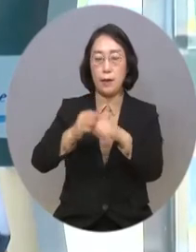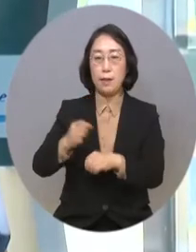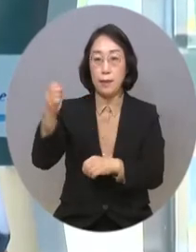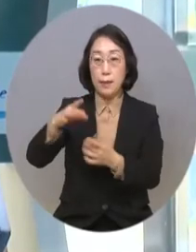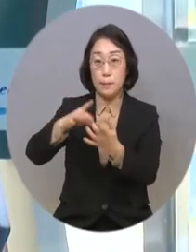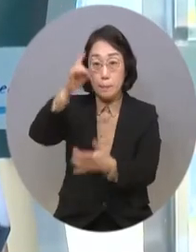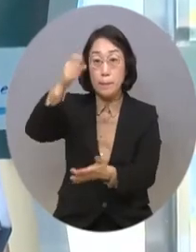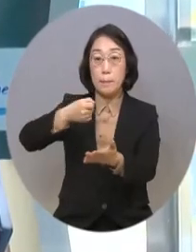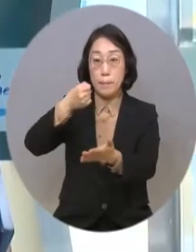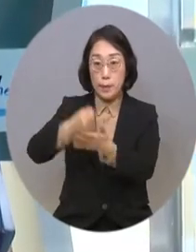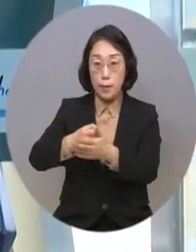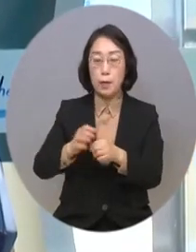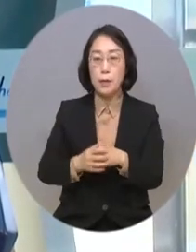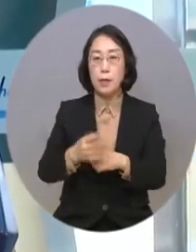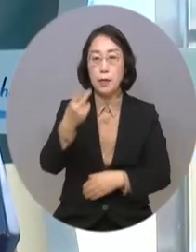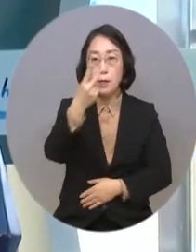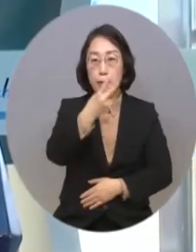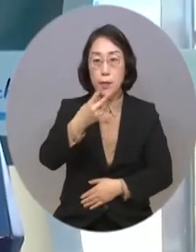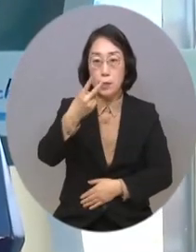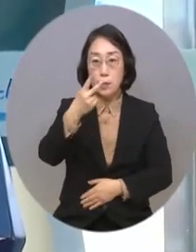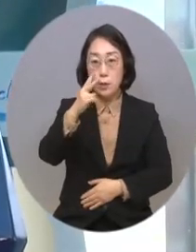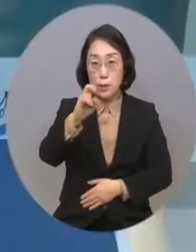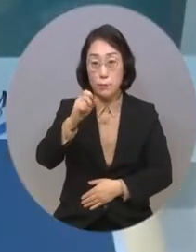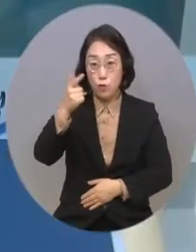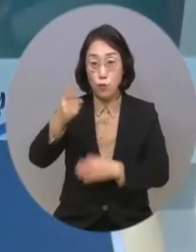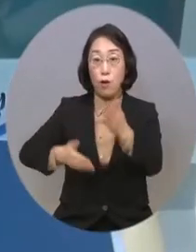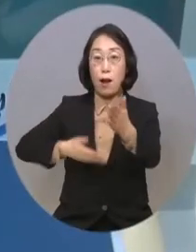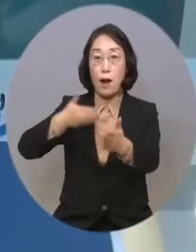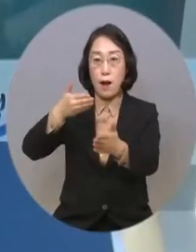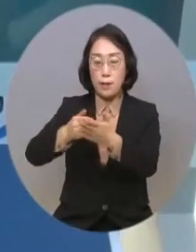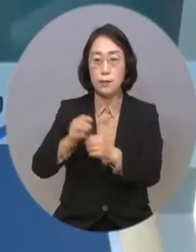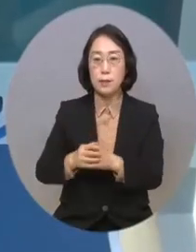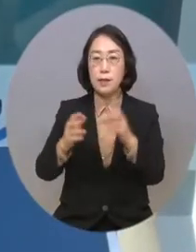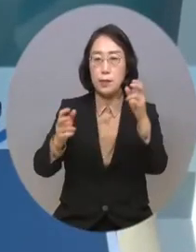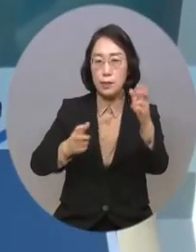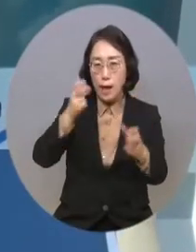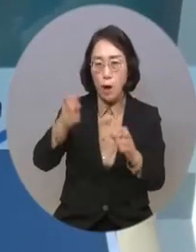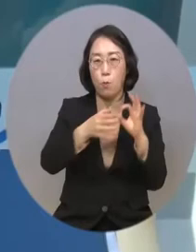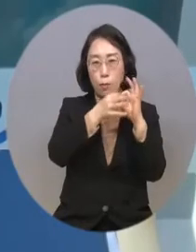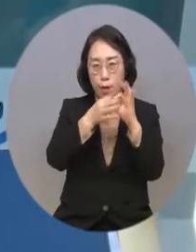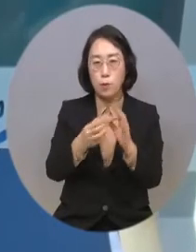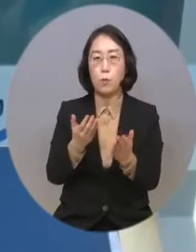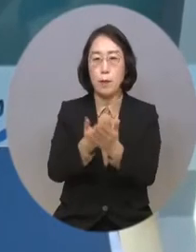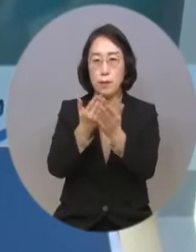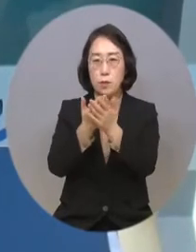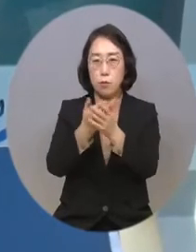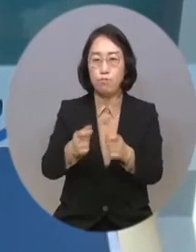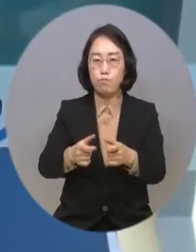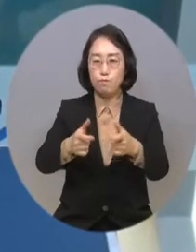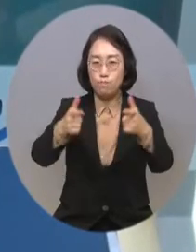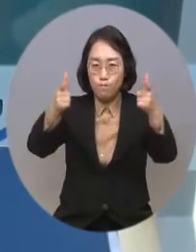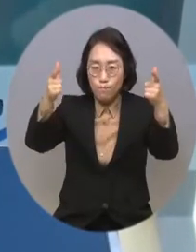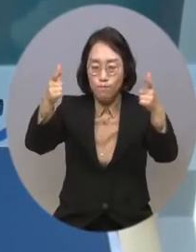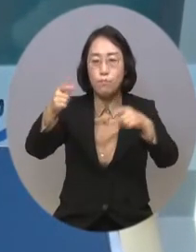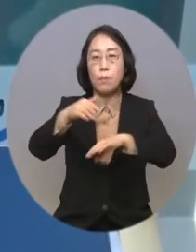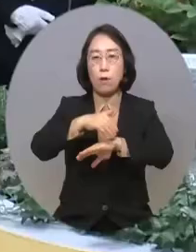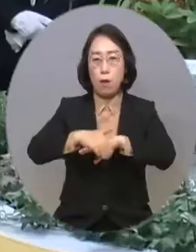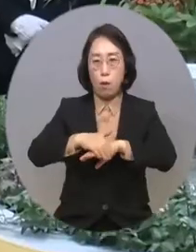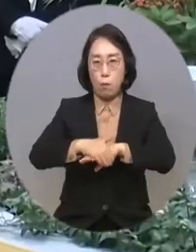재지정으로 오는 2026년까지 사업을 발전 확대 추진할